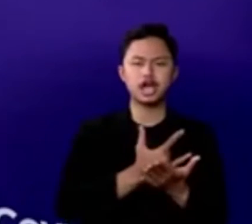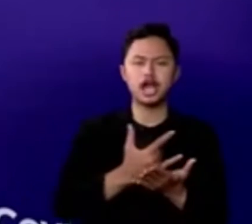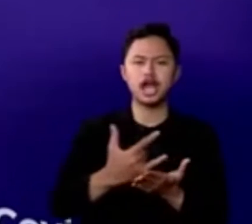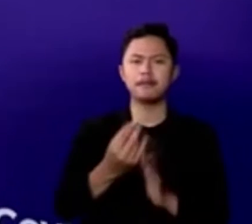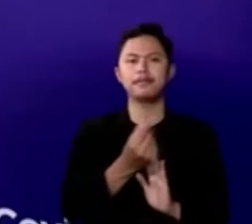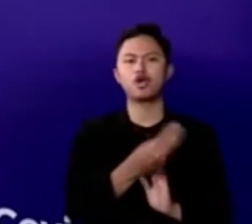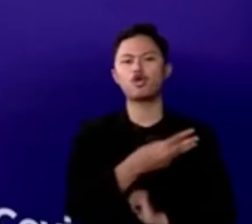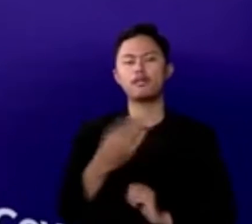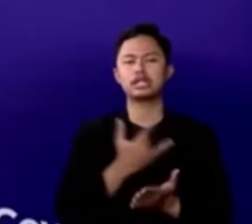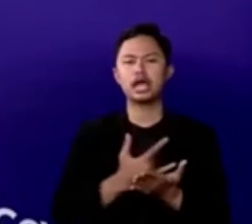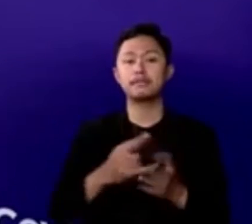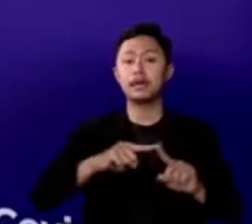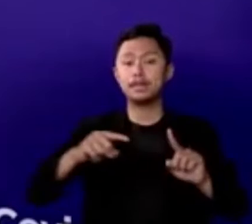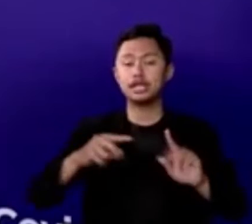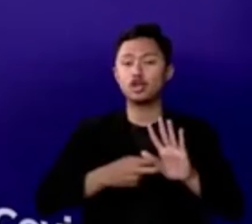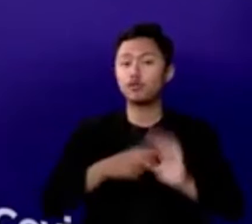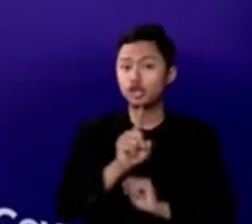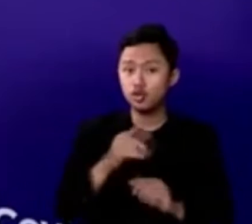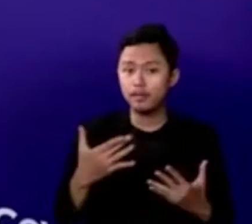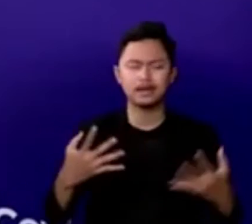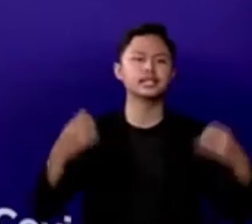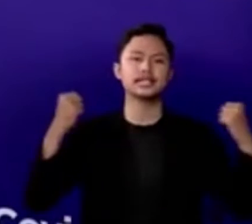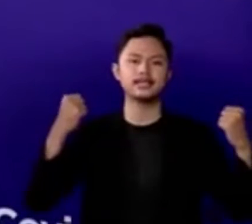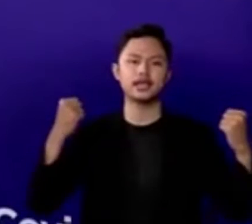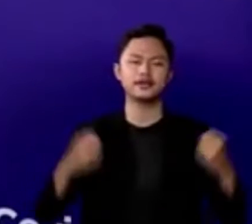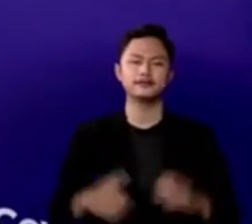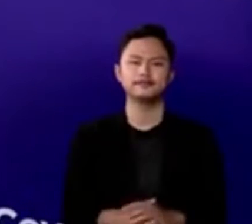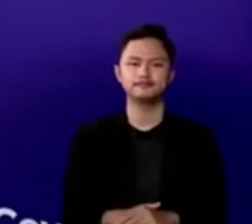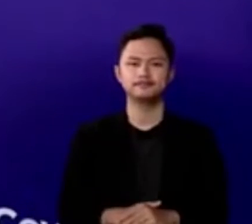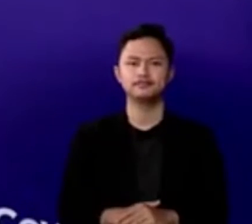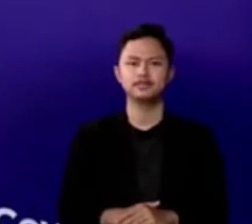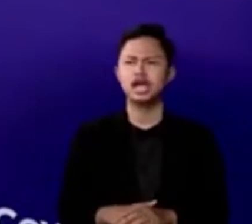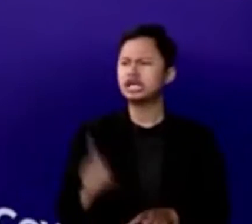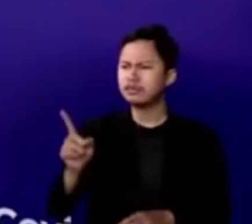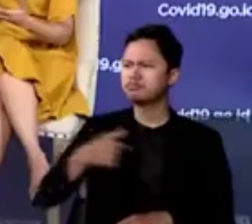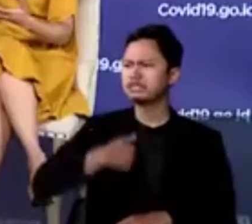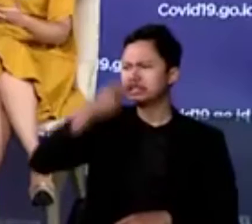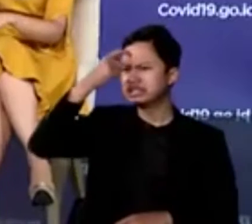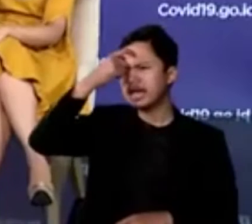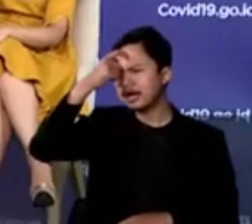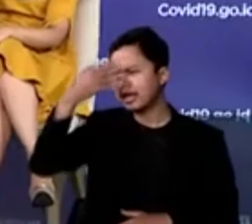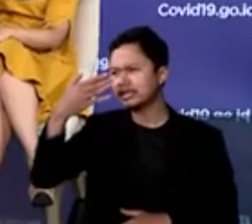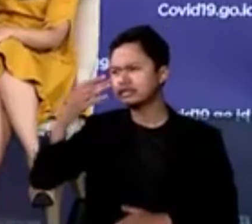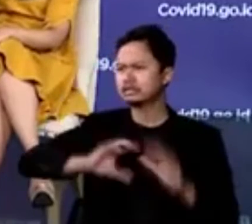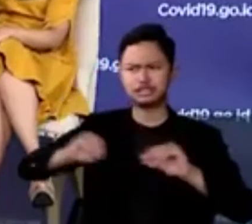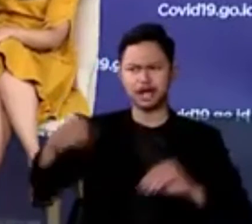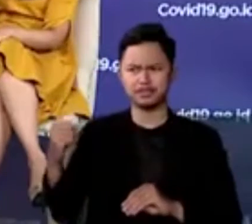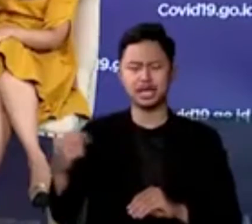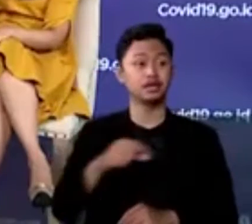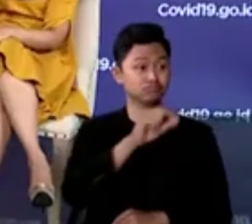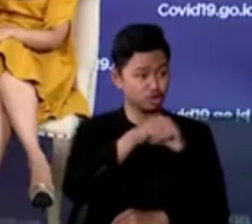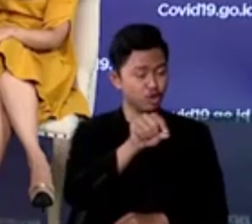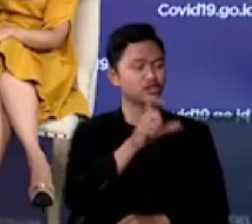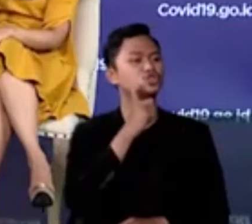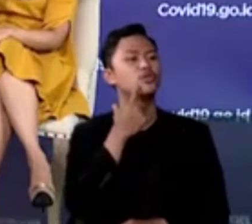ekonomi tetap jalan tetapi Kesehatan Nomor satu Kesehatan Nomor 10 waktu dan ini kalau kita sakit kita juga nggak bisa produktif gitu bayangin kalo